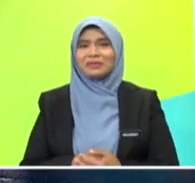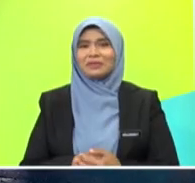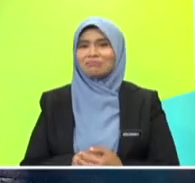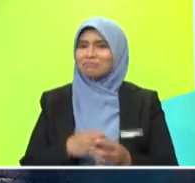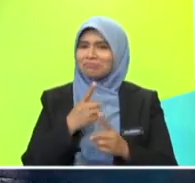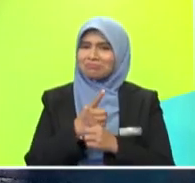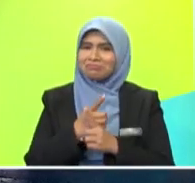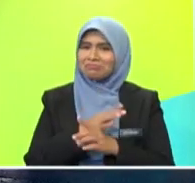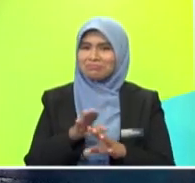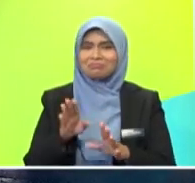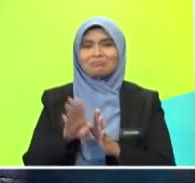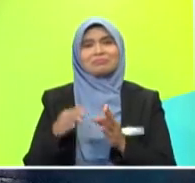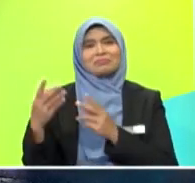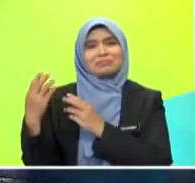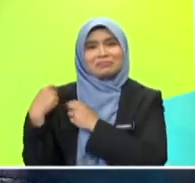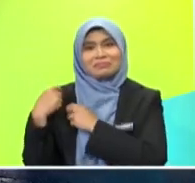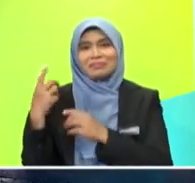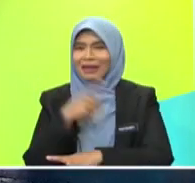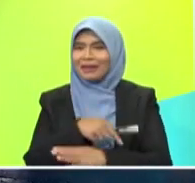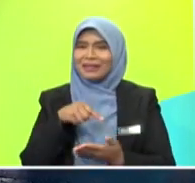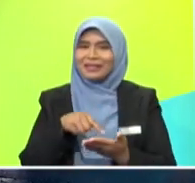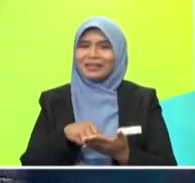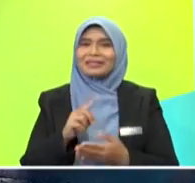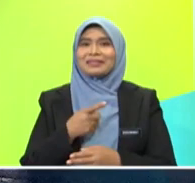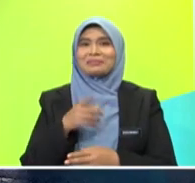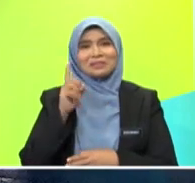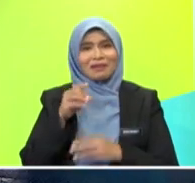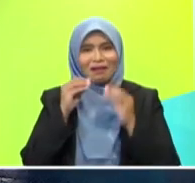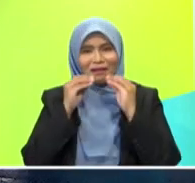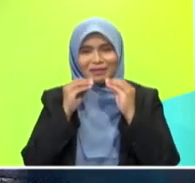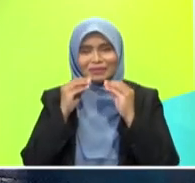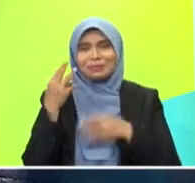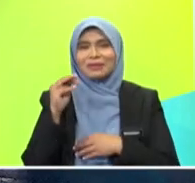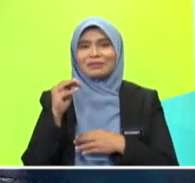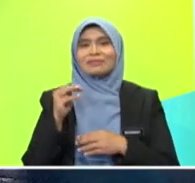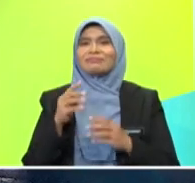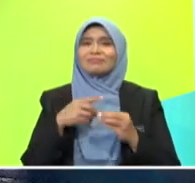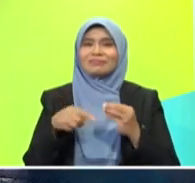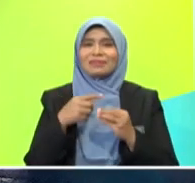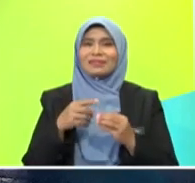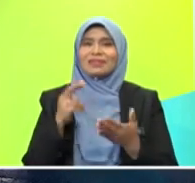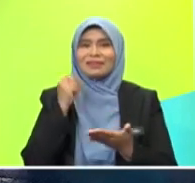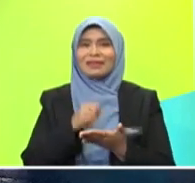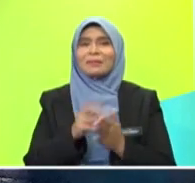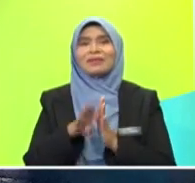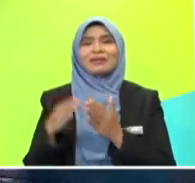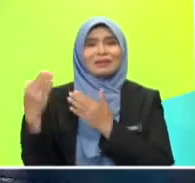bertanggung jawab jadi hari ini kita kena aja mereka tentang nilai bertanggung jawab